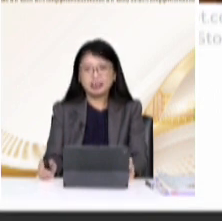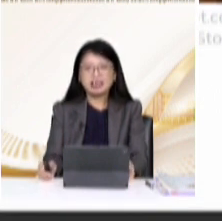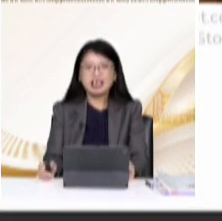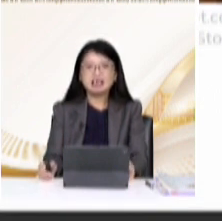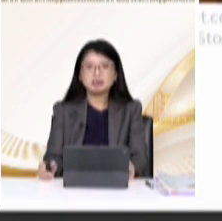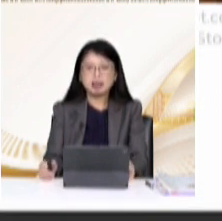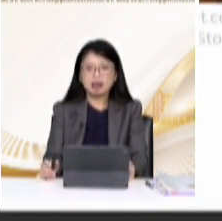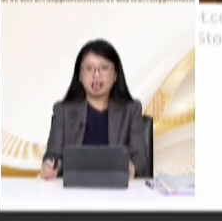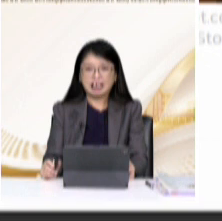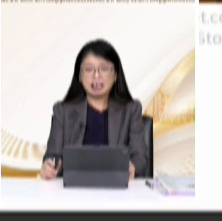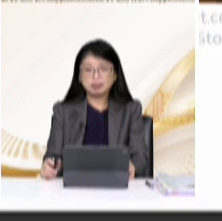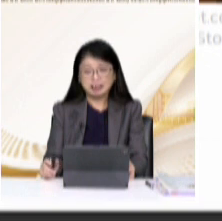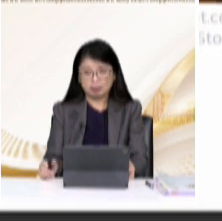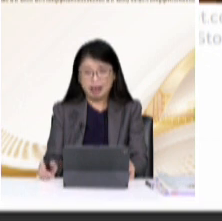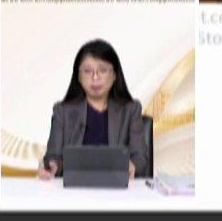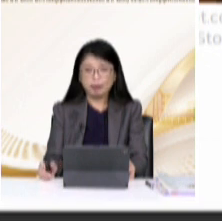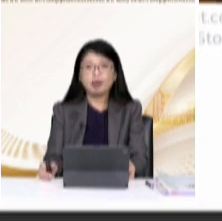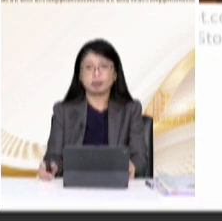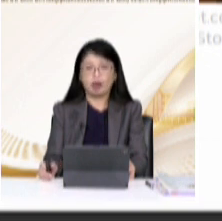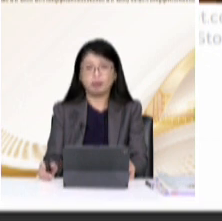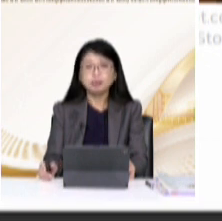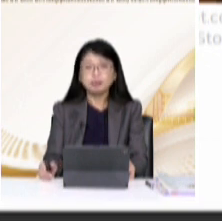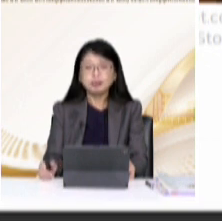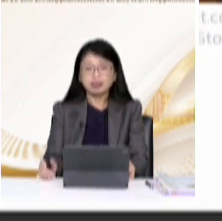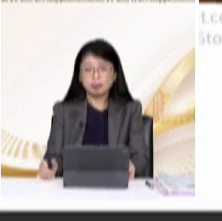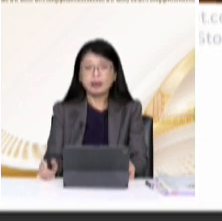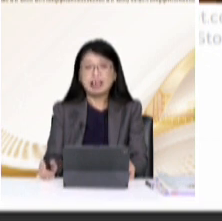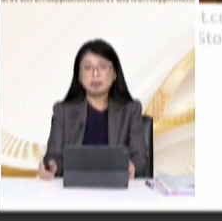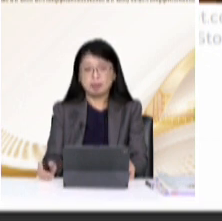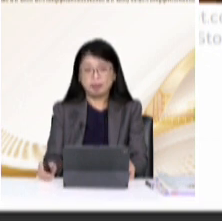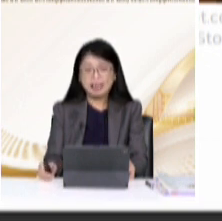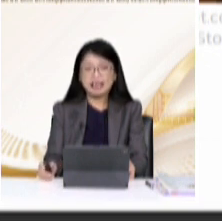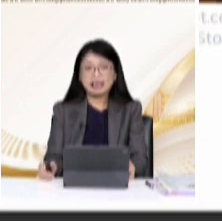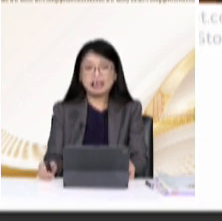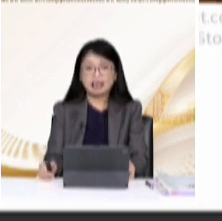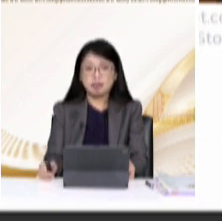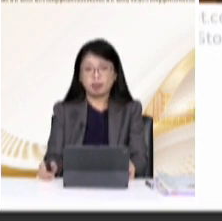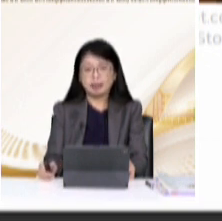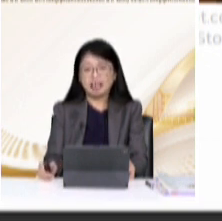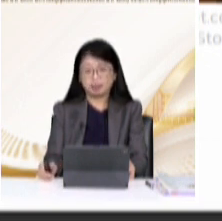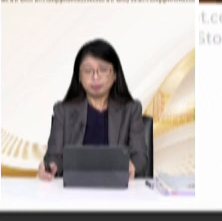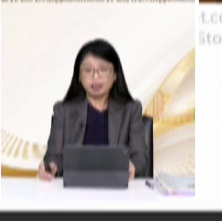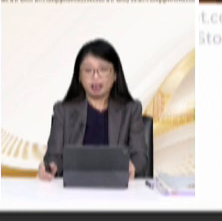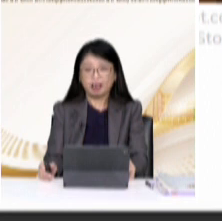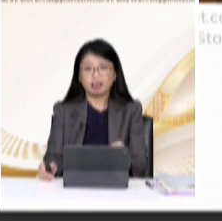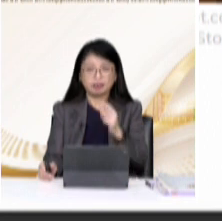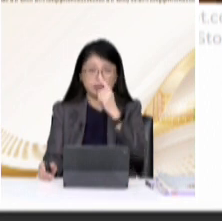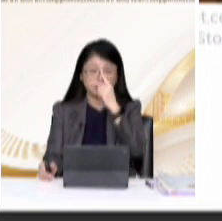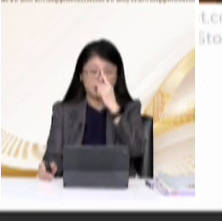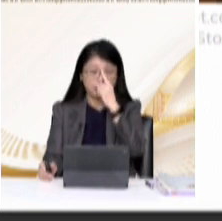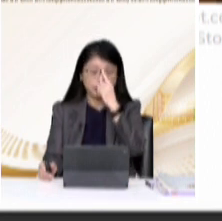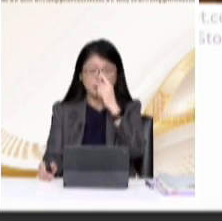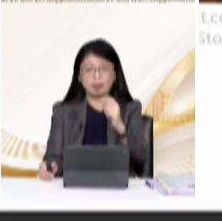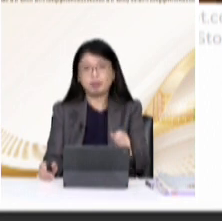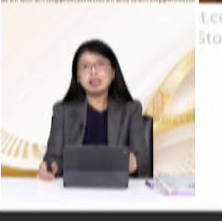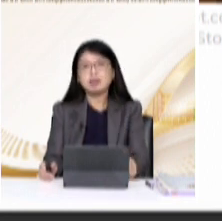ส่วนนี้นะคะจะเป็นการนำเสนอภาพรวมของกระบวนการปรับเป็นวินัยนะคะตามบทบัญญัติตามกฎหมาย